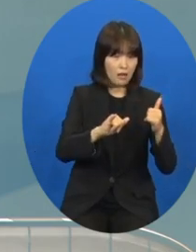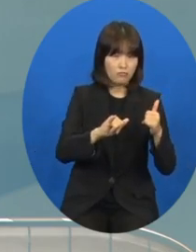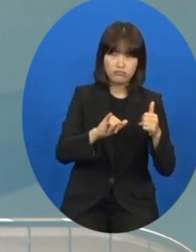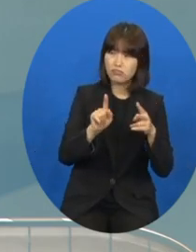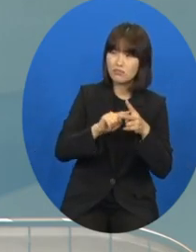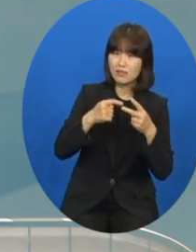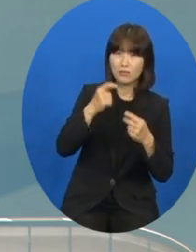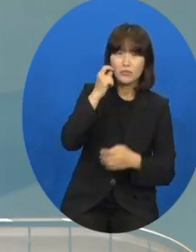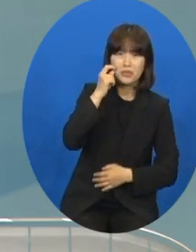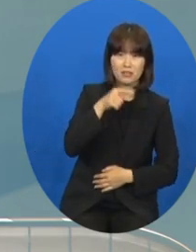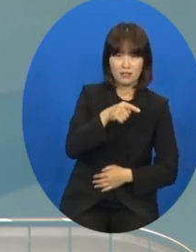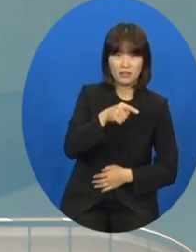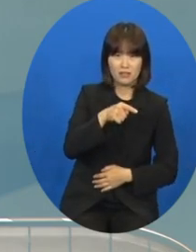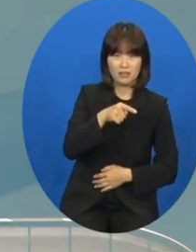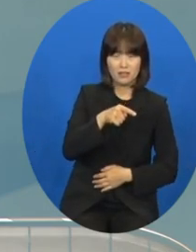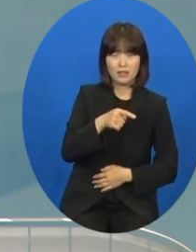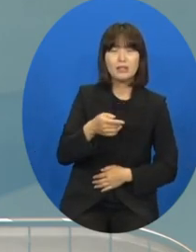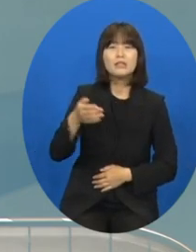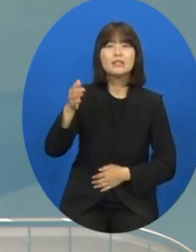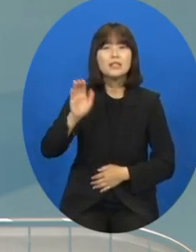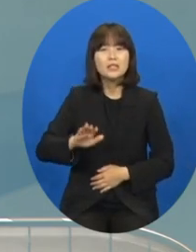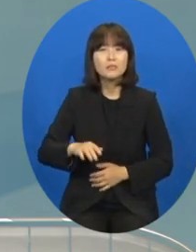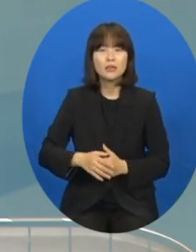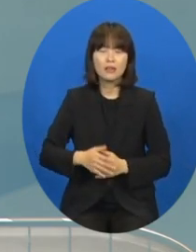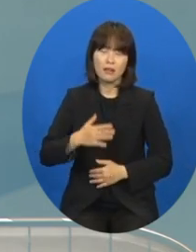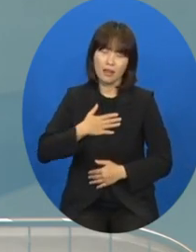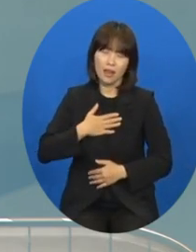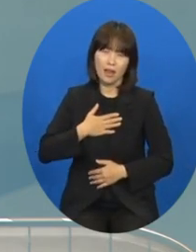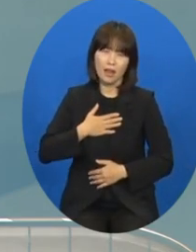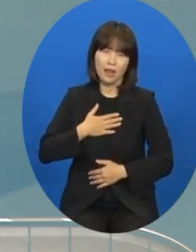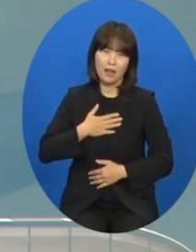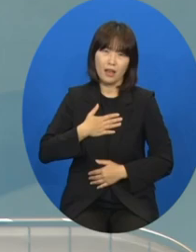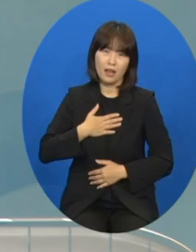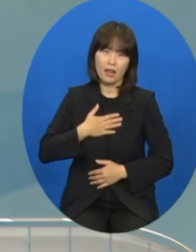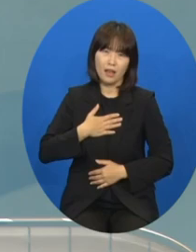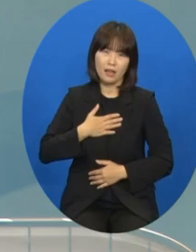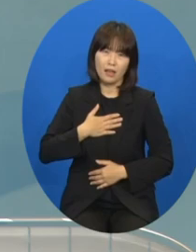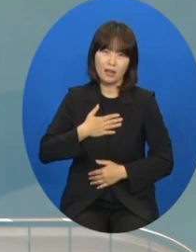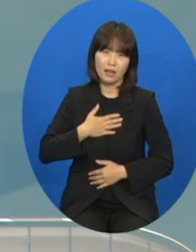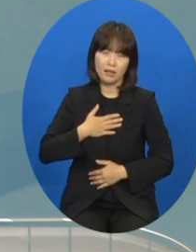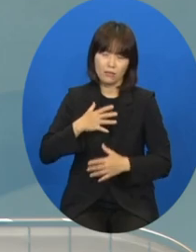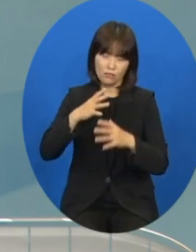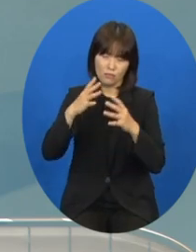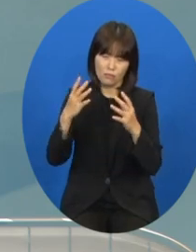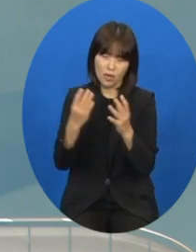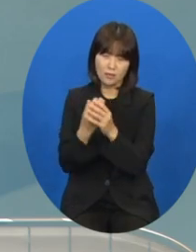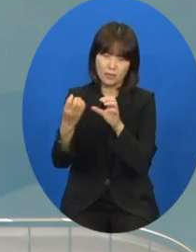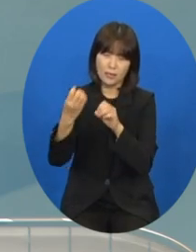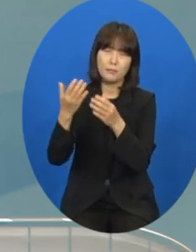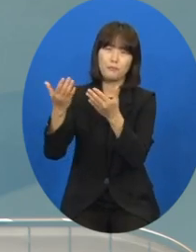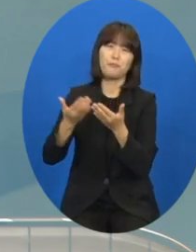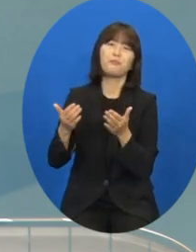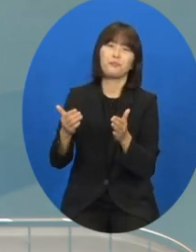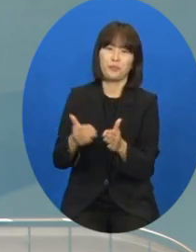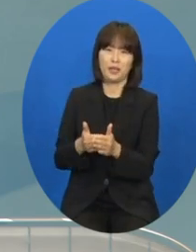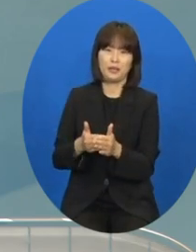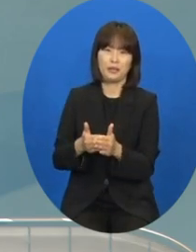없어요. 그렇지만 본인 가슴에는 완전한 답이 온 거예요.